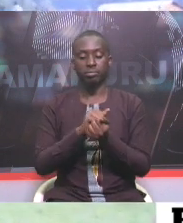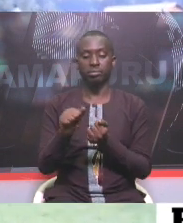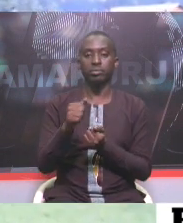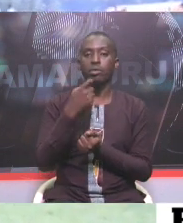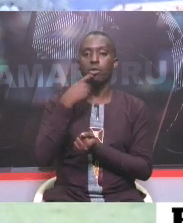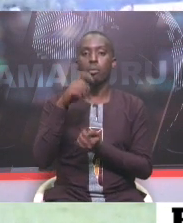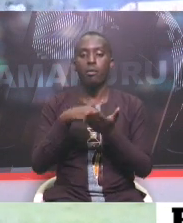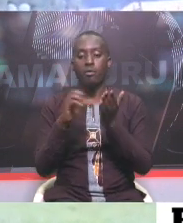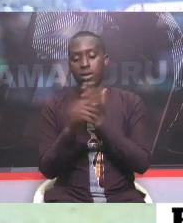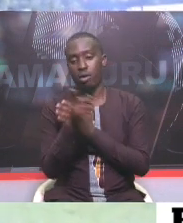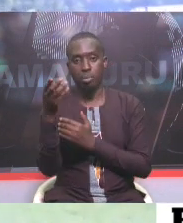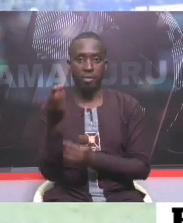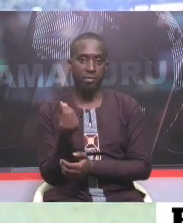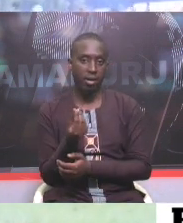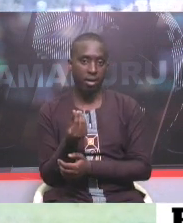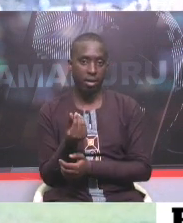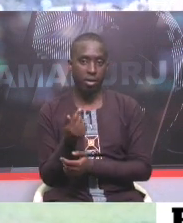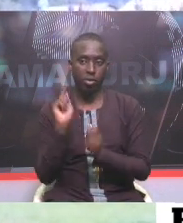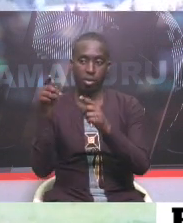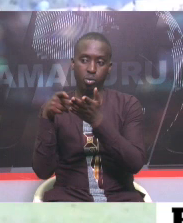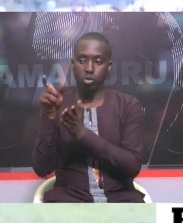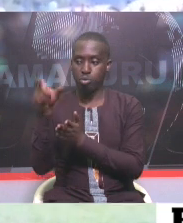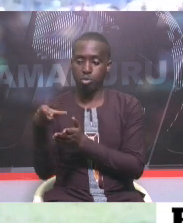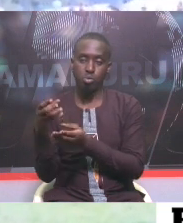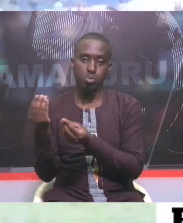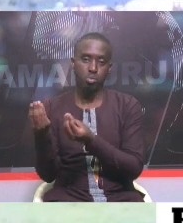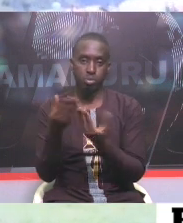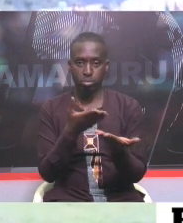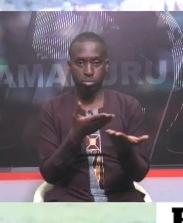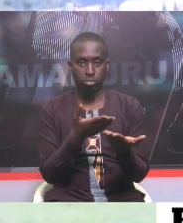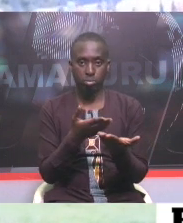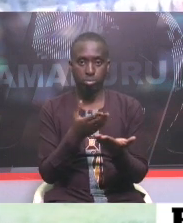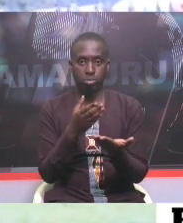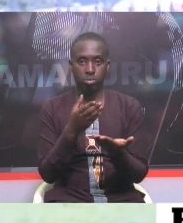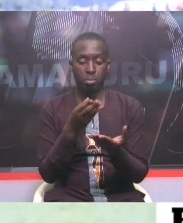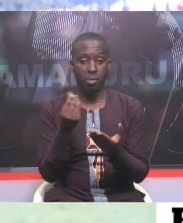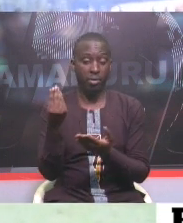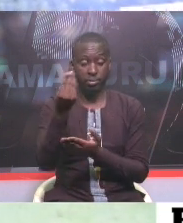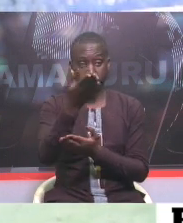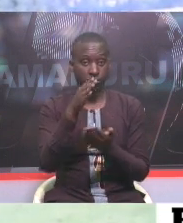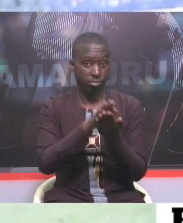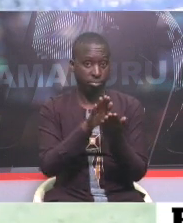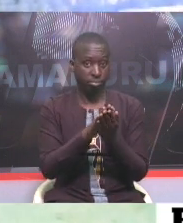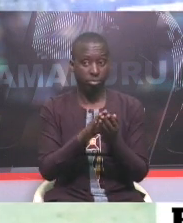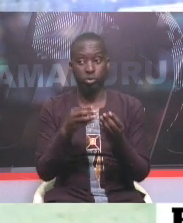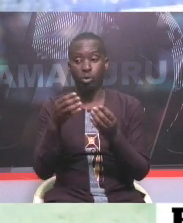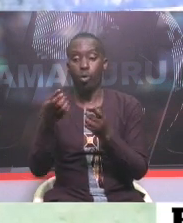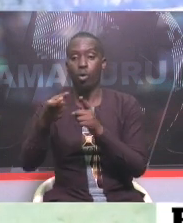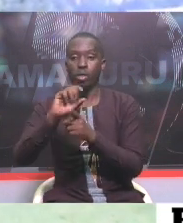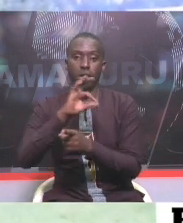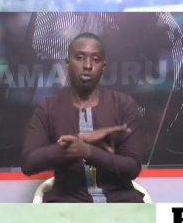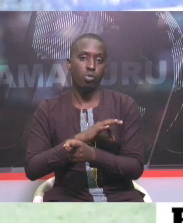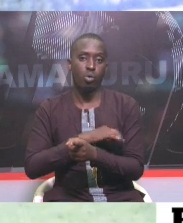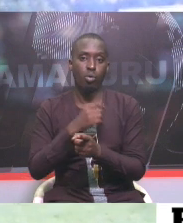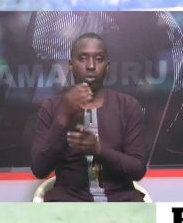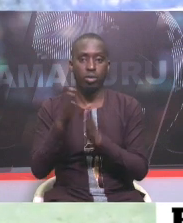ugomba gukuraho ya mafaranga ujya kwishyura wa muntu waguhaye kosiyo ukajya no gutanga n'inyungu wateganyije kumuha